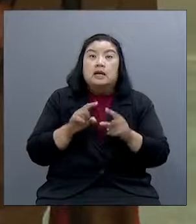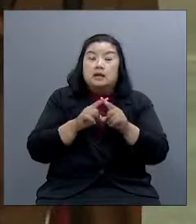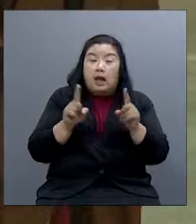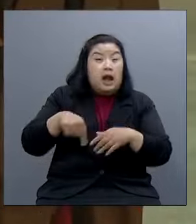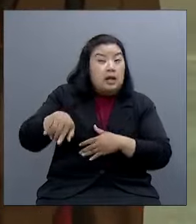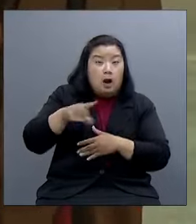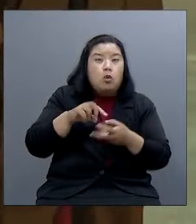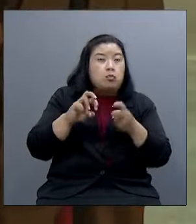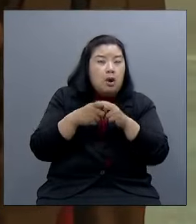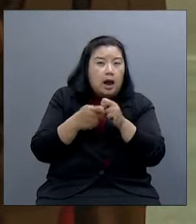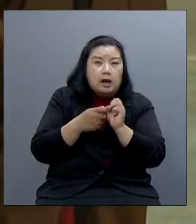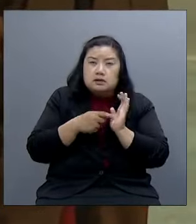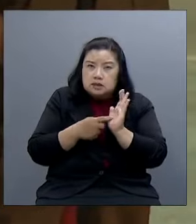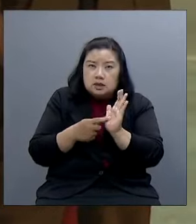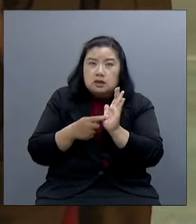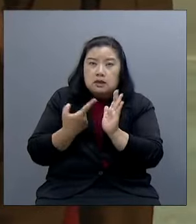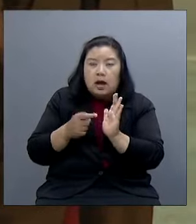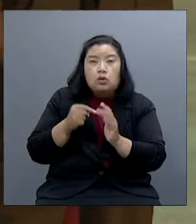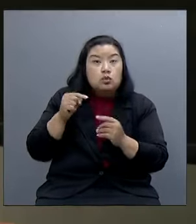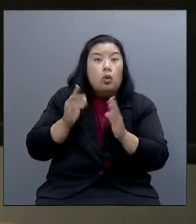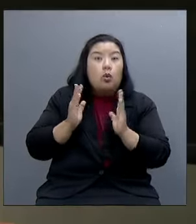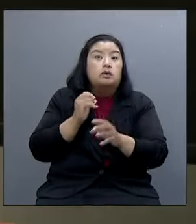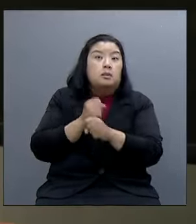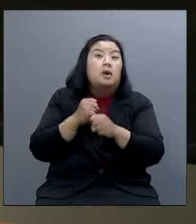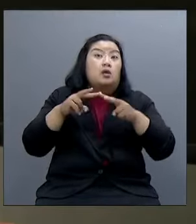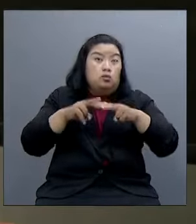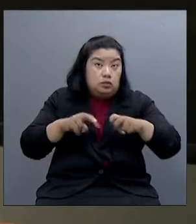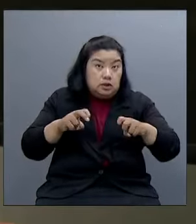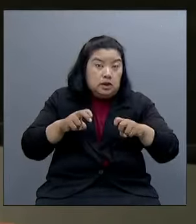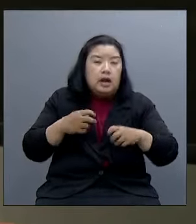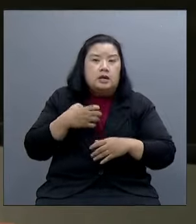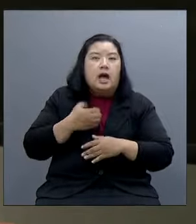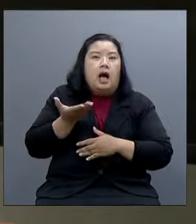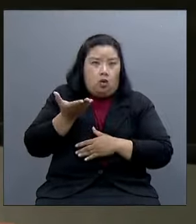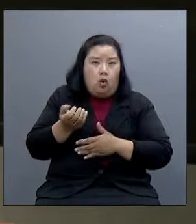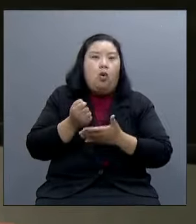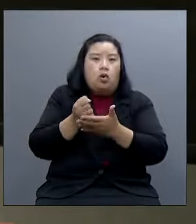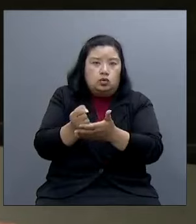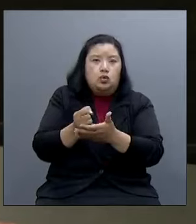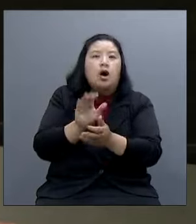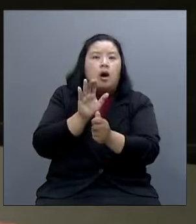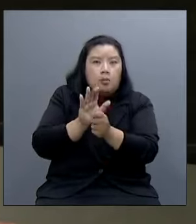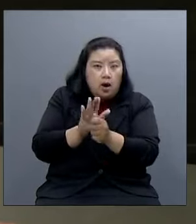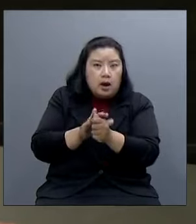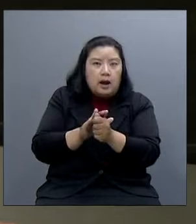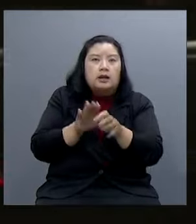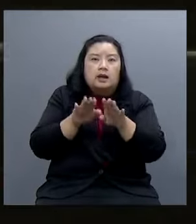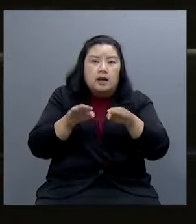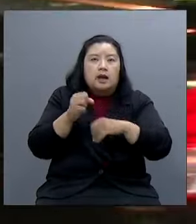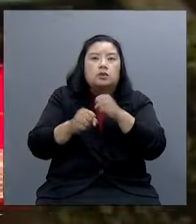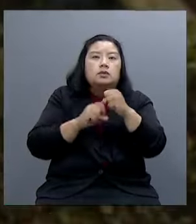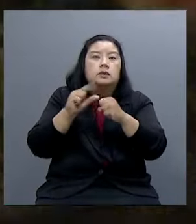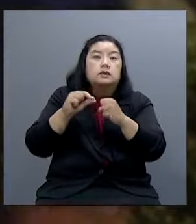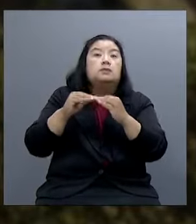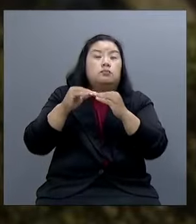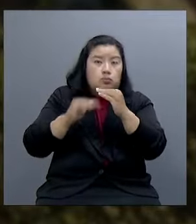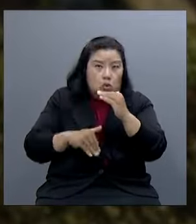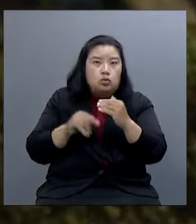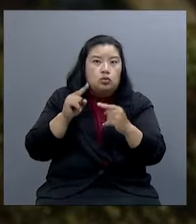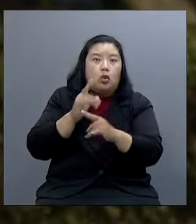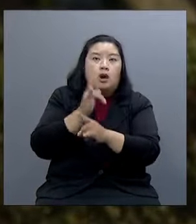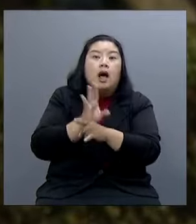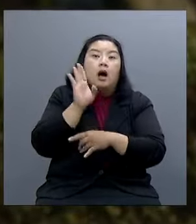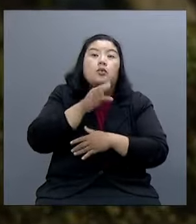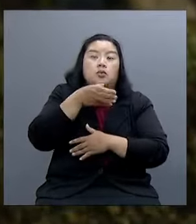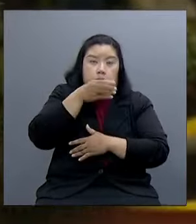ในข้อเสนอหลักของทีมวิจัยนะคะก็คือมุ่งเน้นการปกป้องและคุ้มครองเด็กและเยาวชนจากเครื่องดื่มแอลกอฮอล์อย่างเช่นห้ามโฆษณาที่เ